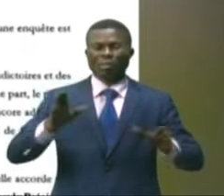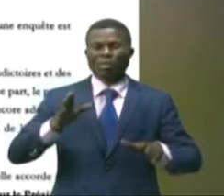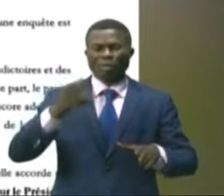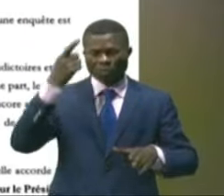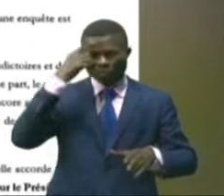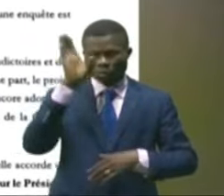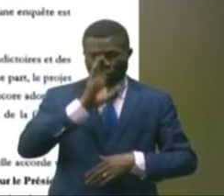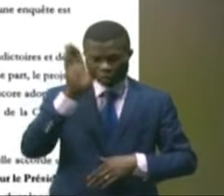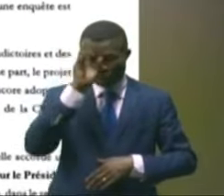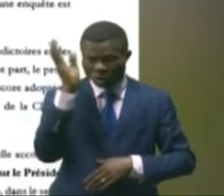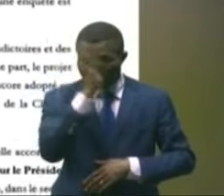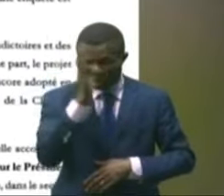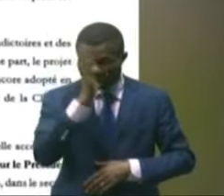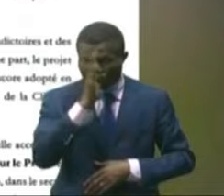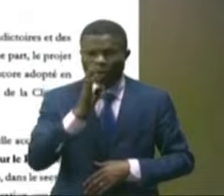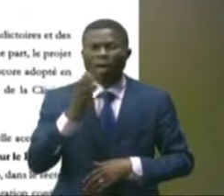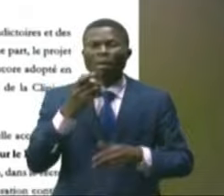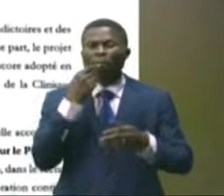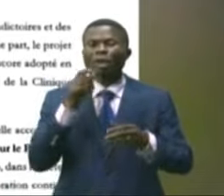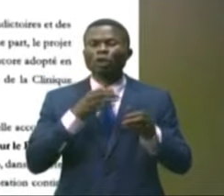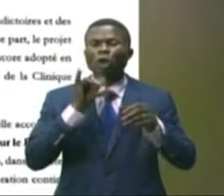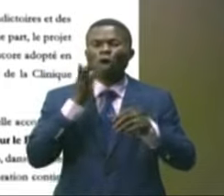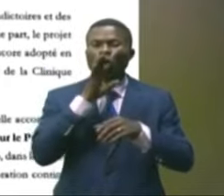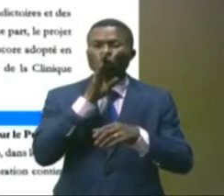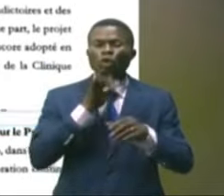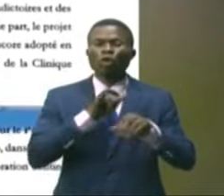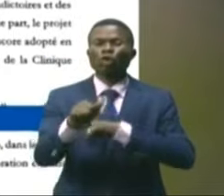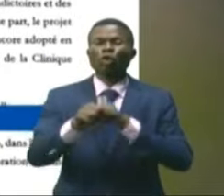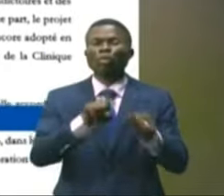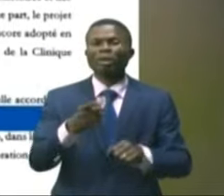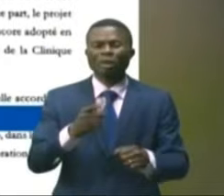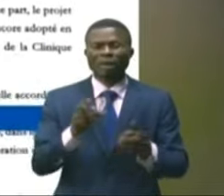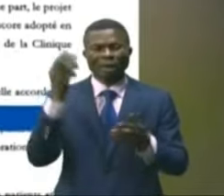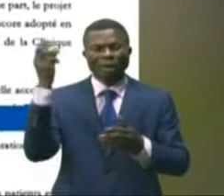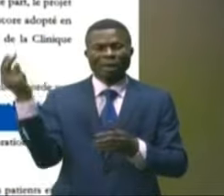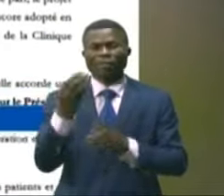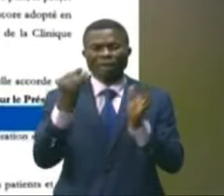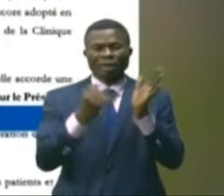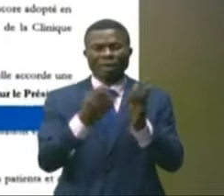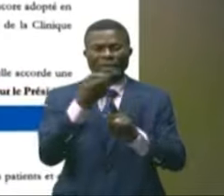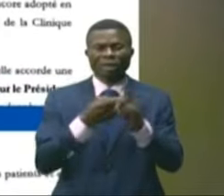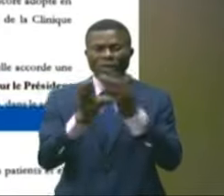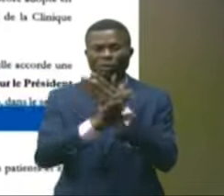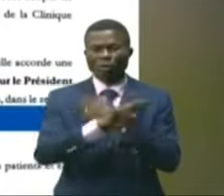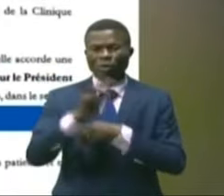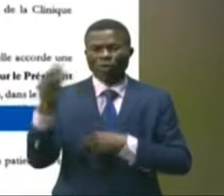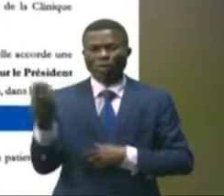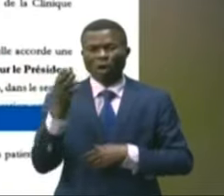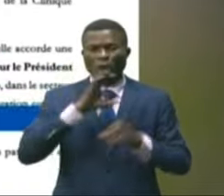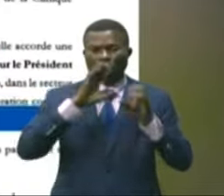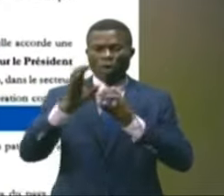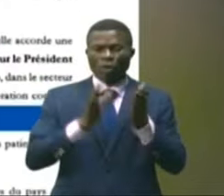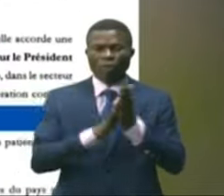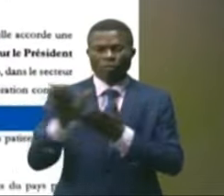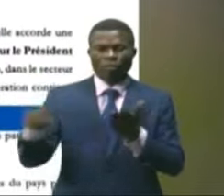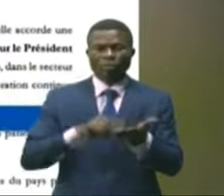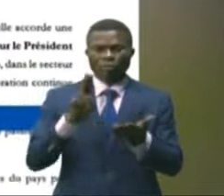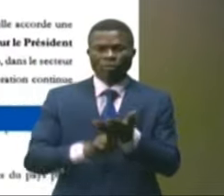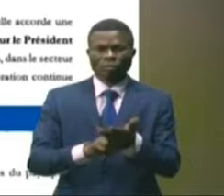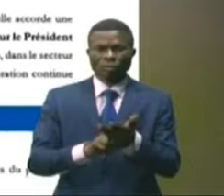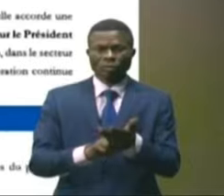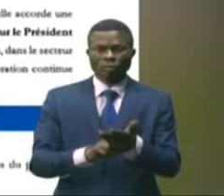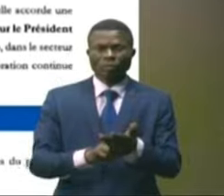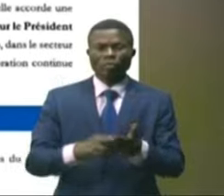du pays pour imputation dommageable. Faite à Kinshasa le 26 août 2024, ces communiqués portent la signature de